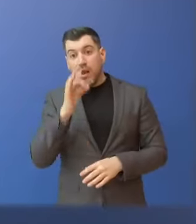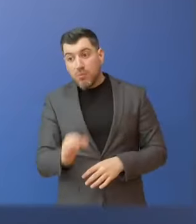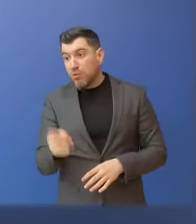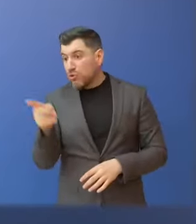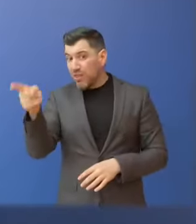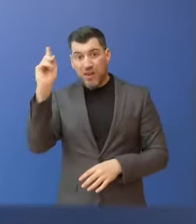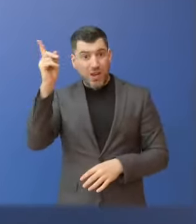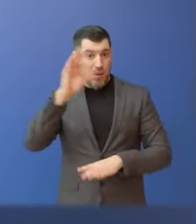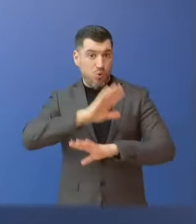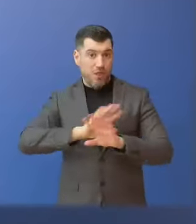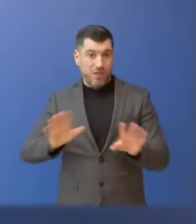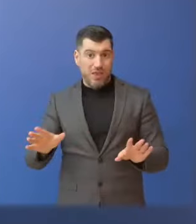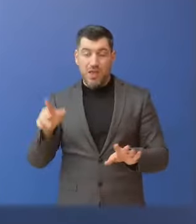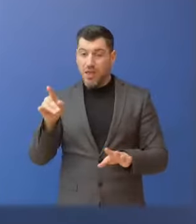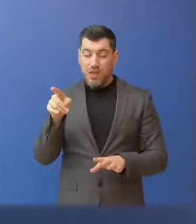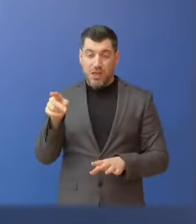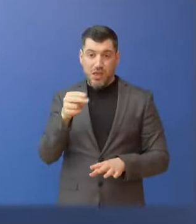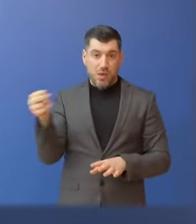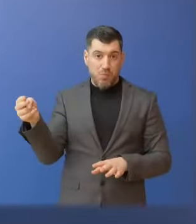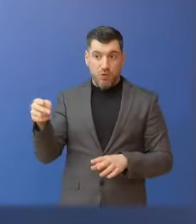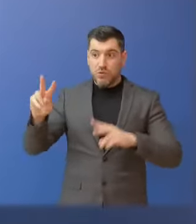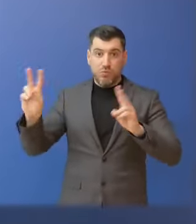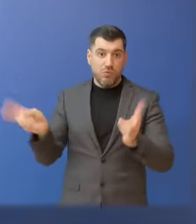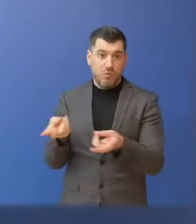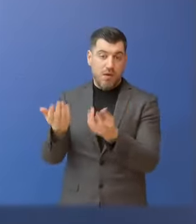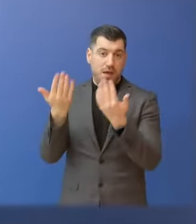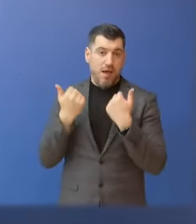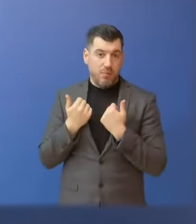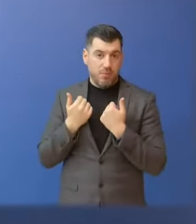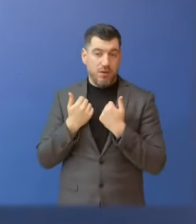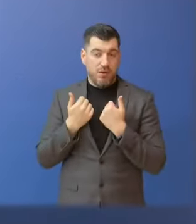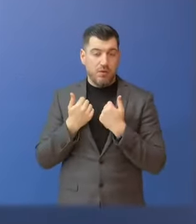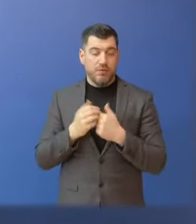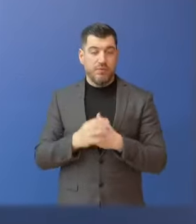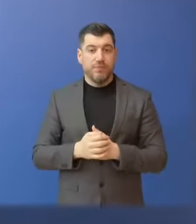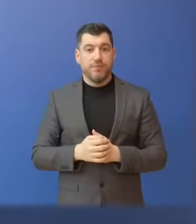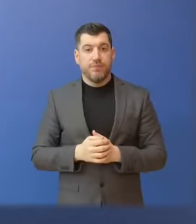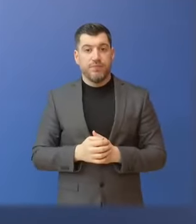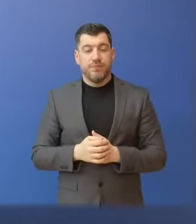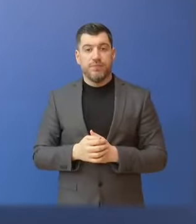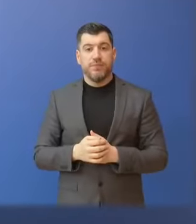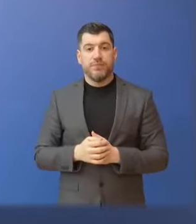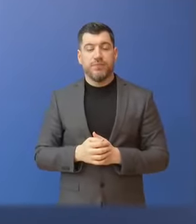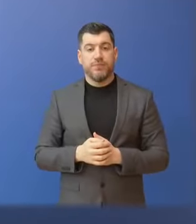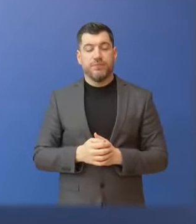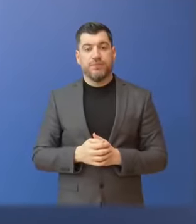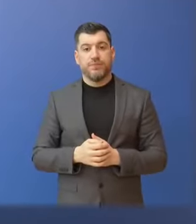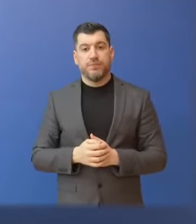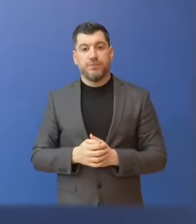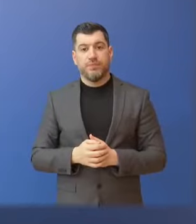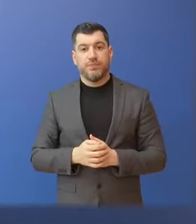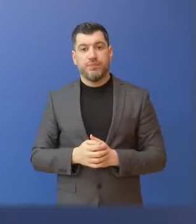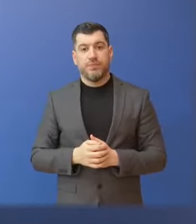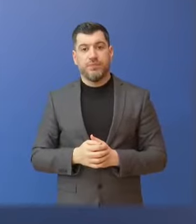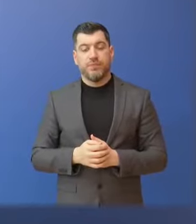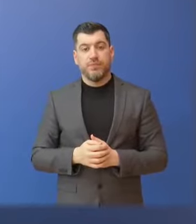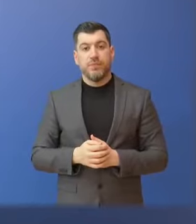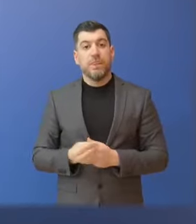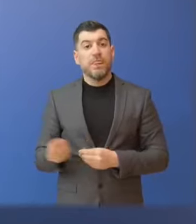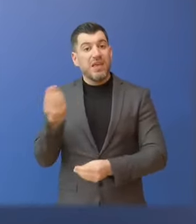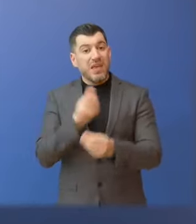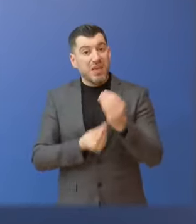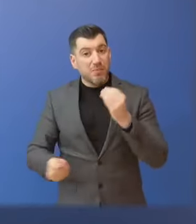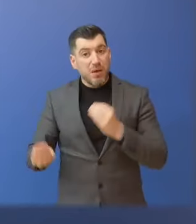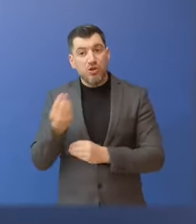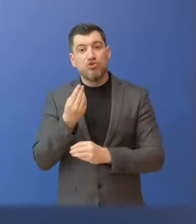μοναδική ανεξιχνίαστη υπόθεση είναι η συντριπτική πλειοψηφία των υποθέσεων ε υποθέσεις οι οποίες έχουν εξιχνιαστεί έχουν